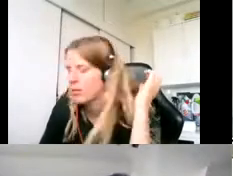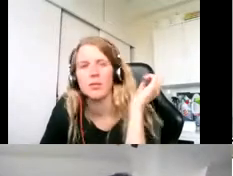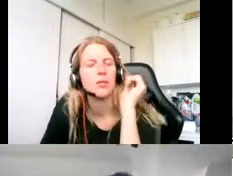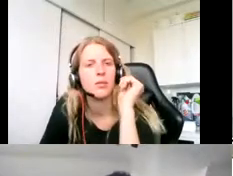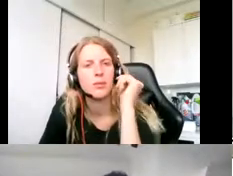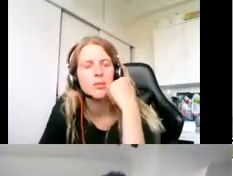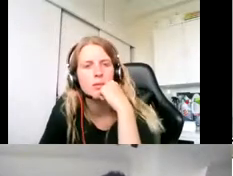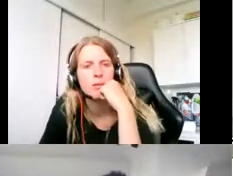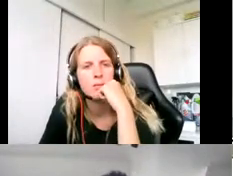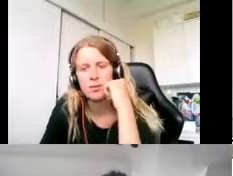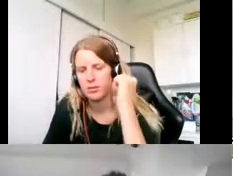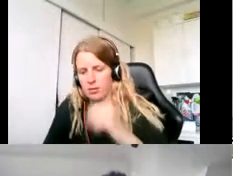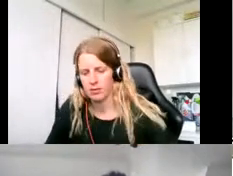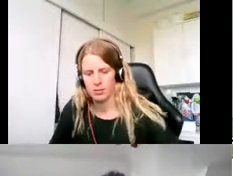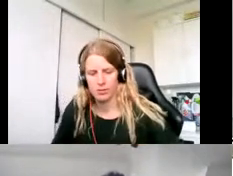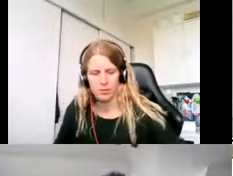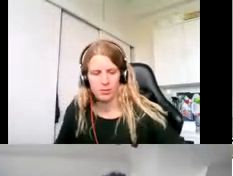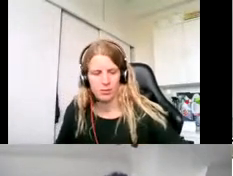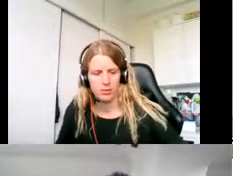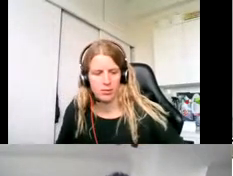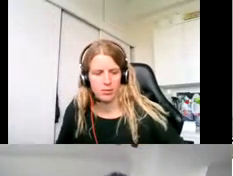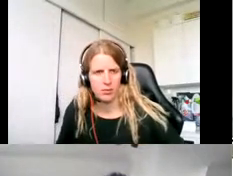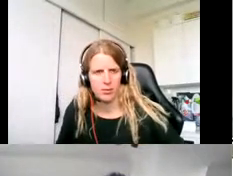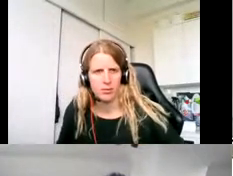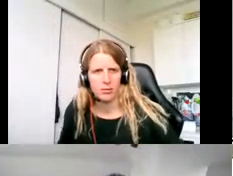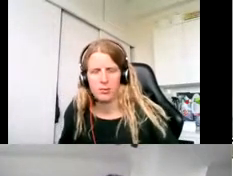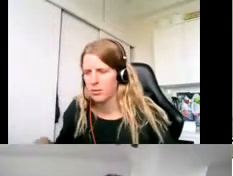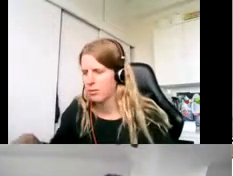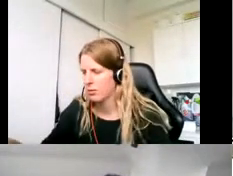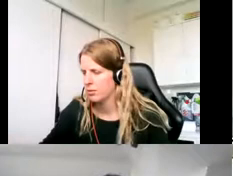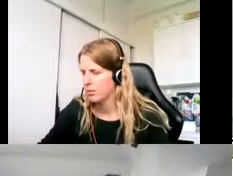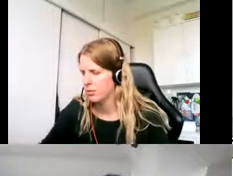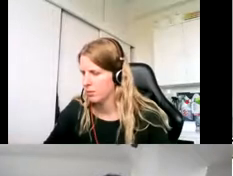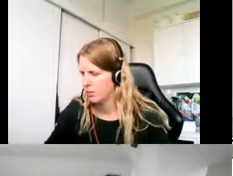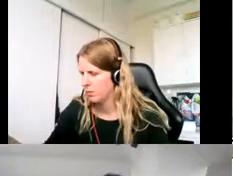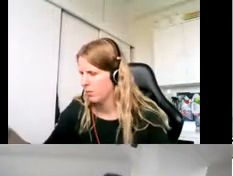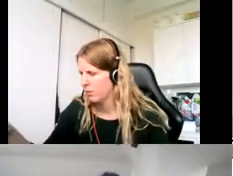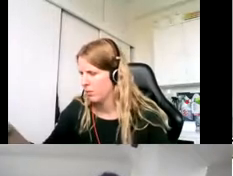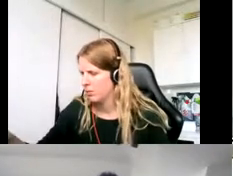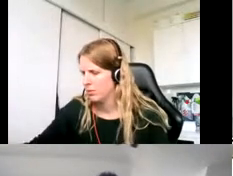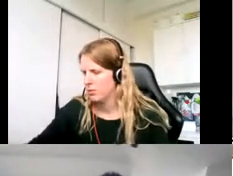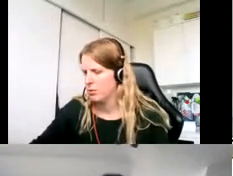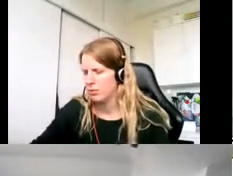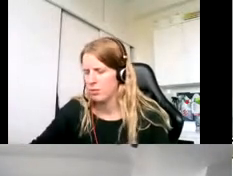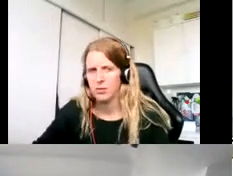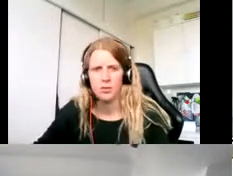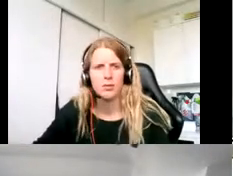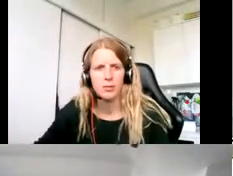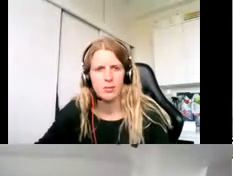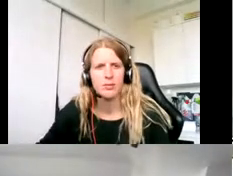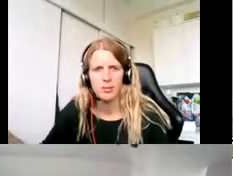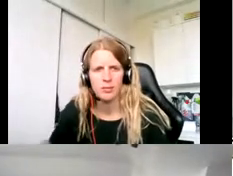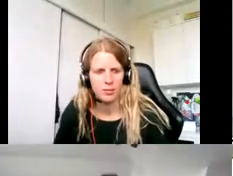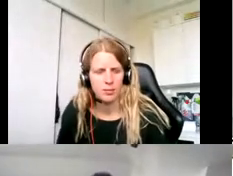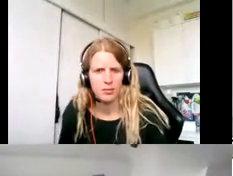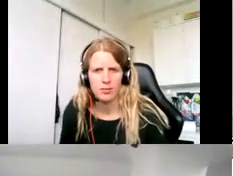hebben ook wel wat kwetsbare kinderen. Dus we proberen toch altijd zo een aantal plaatsjes per bubbel. Ik denk dat er